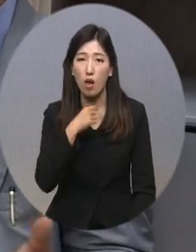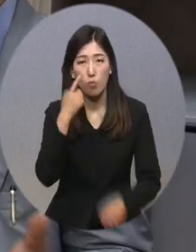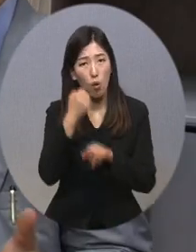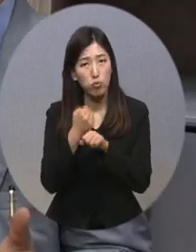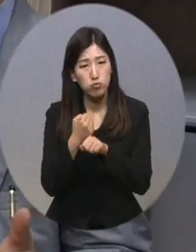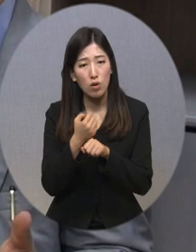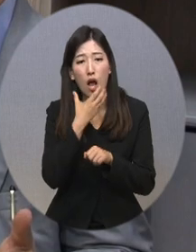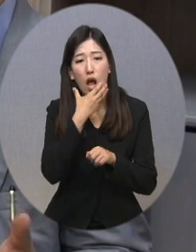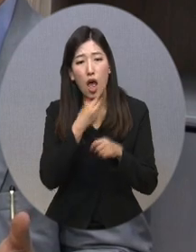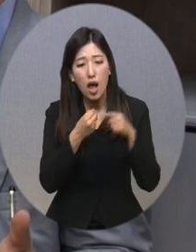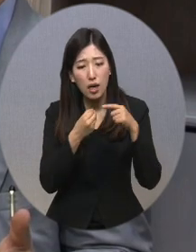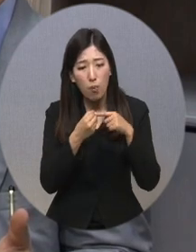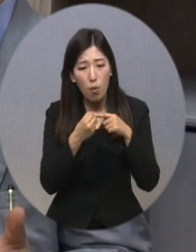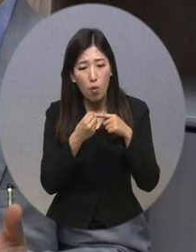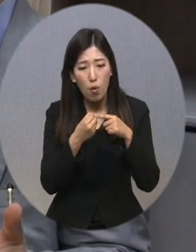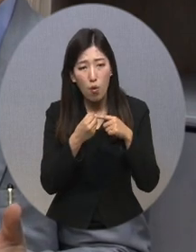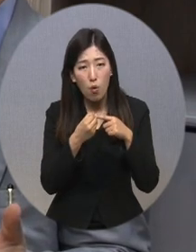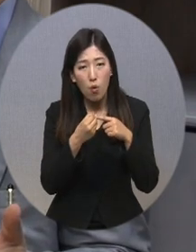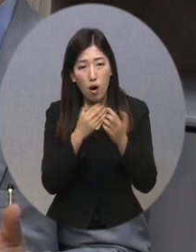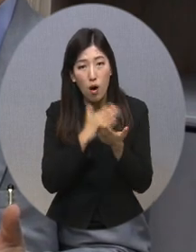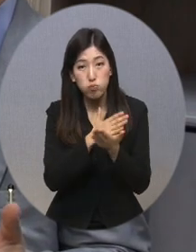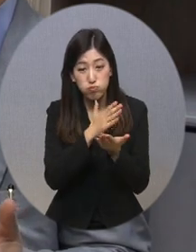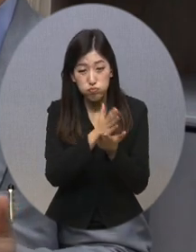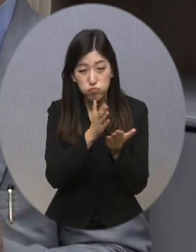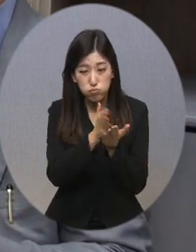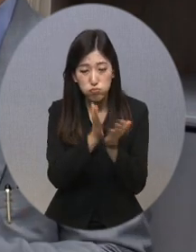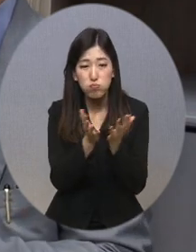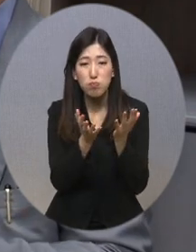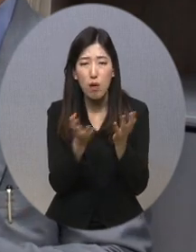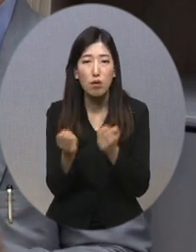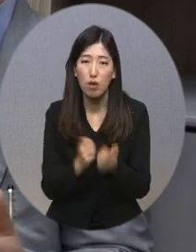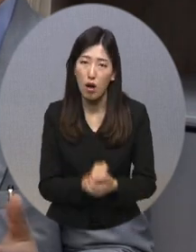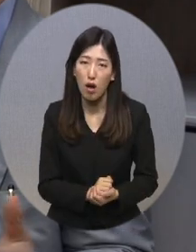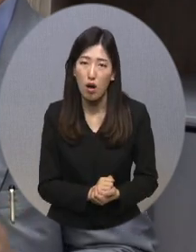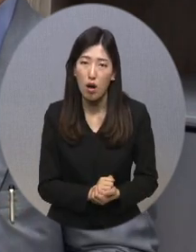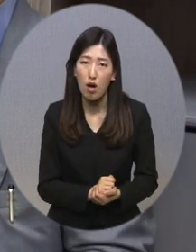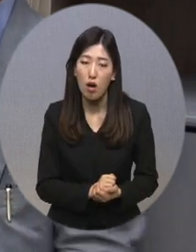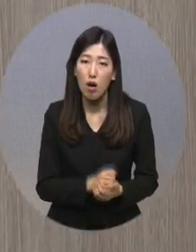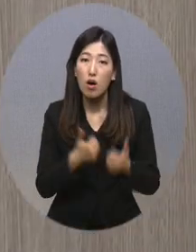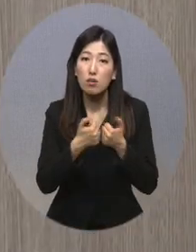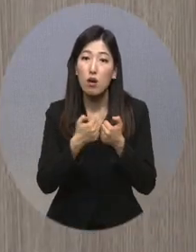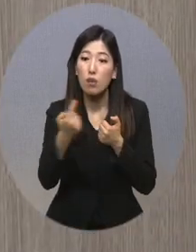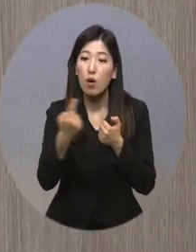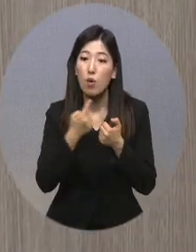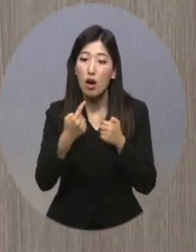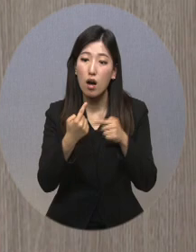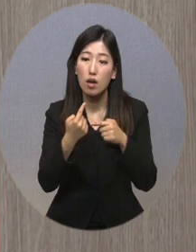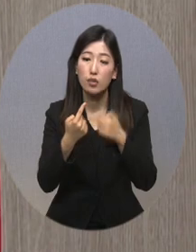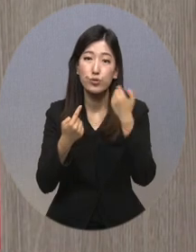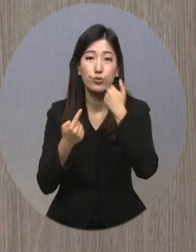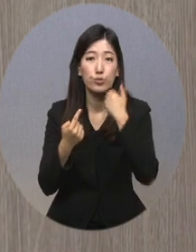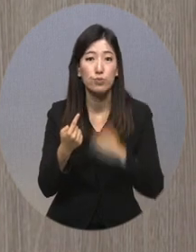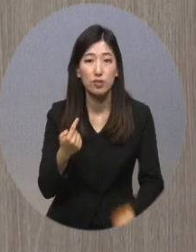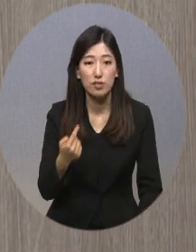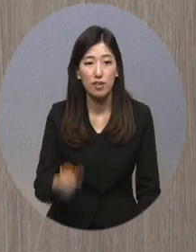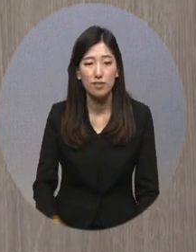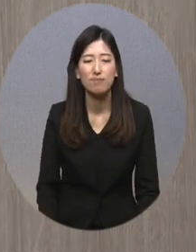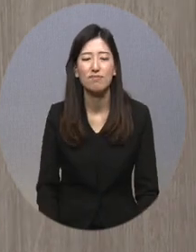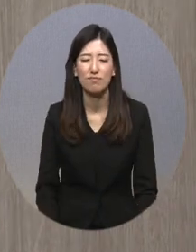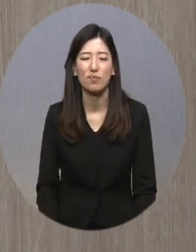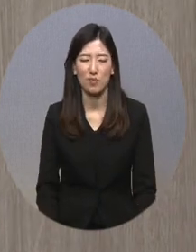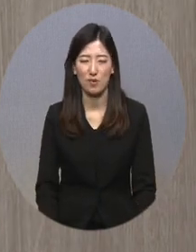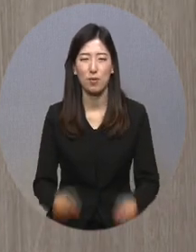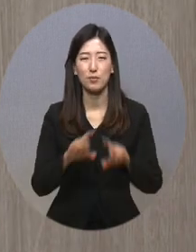너무나 폭이 넓잖아요. 그러면 주로 어떤 사람들이 상담을 하러 오시나요? 주로 이제 청소년층이